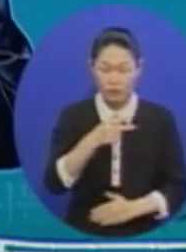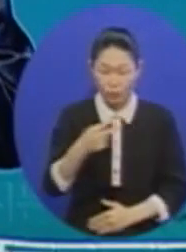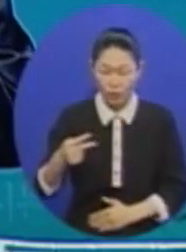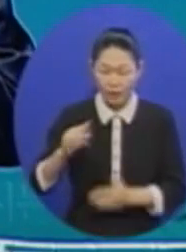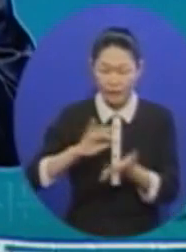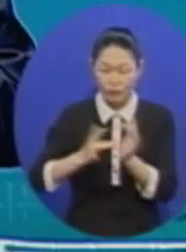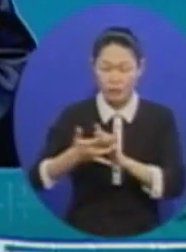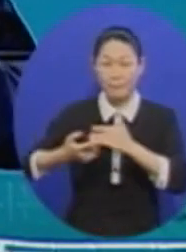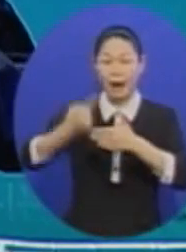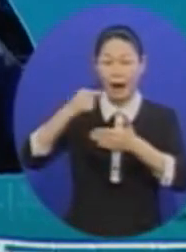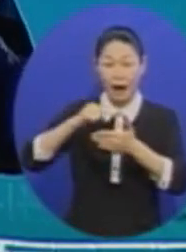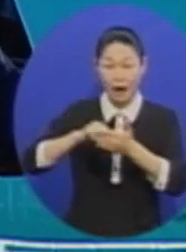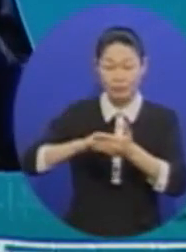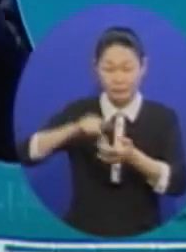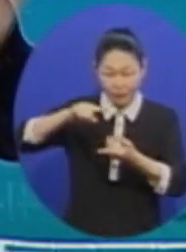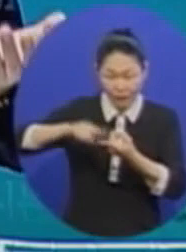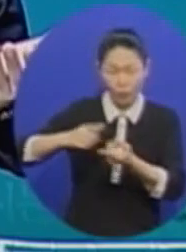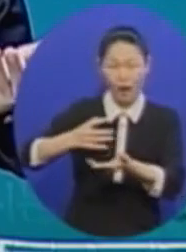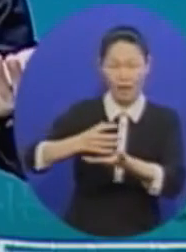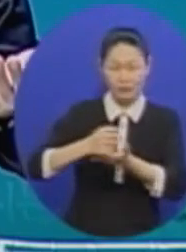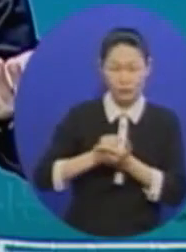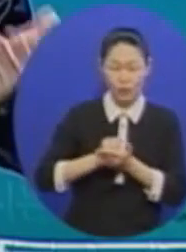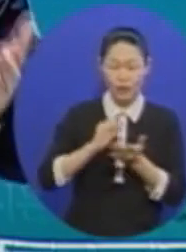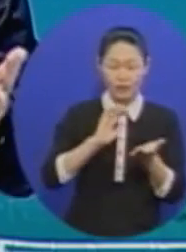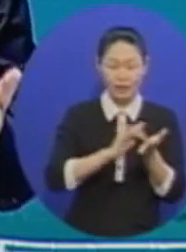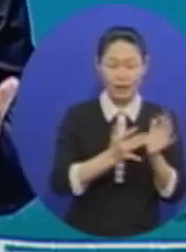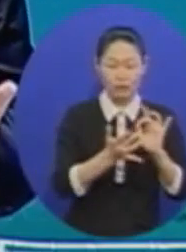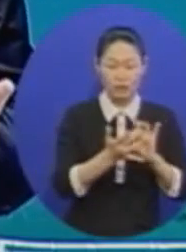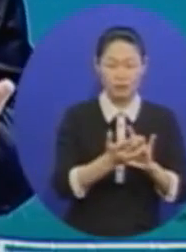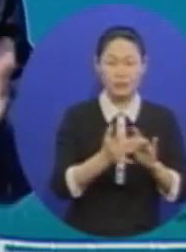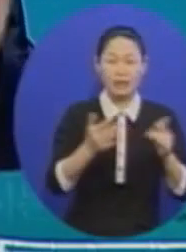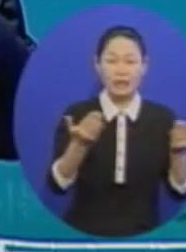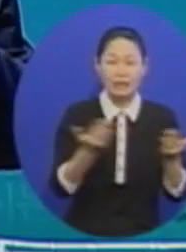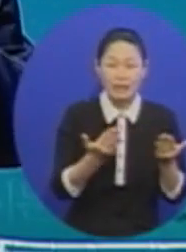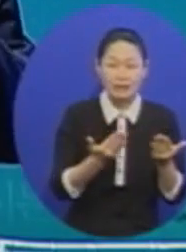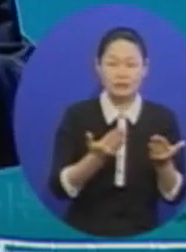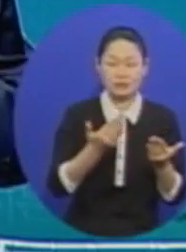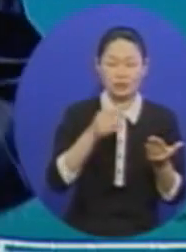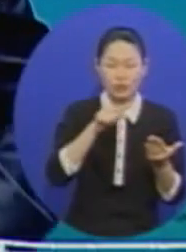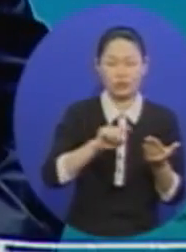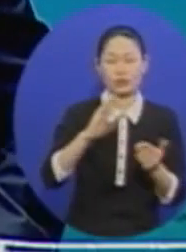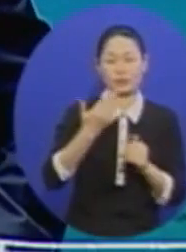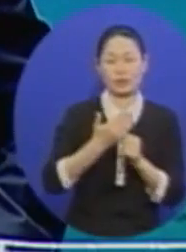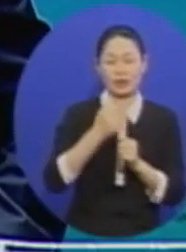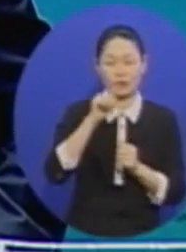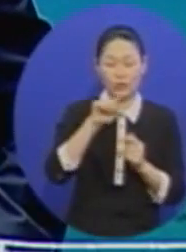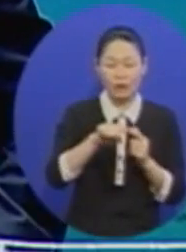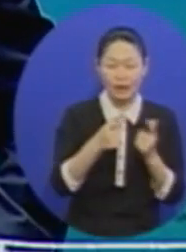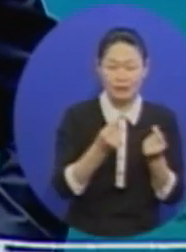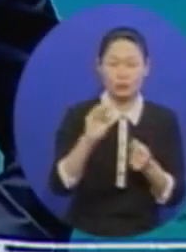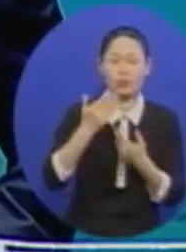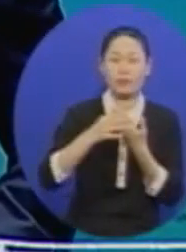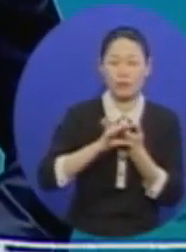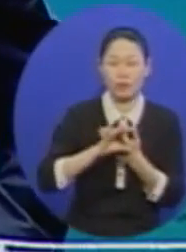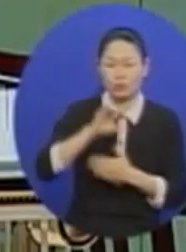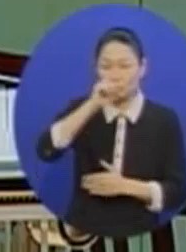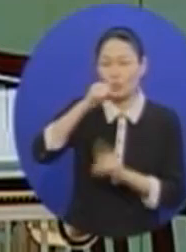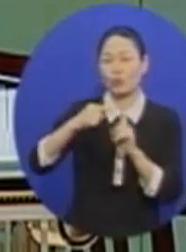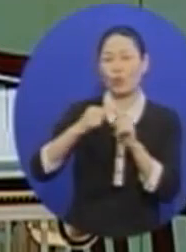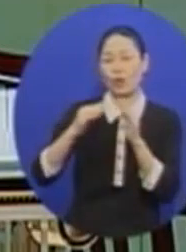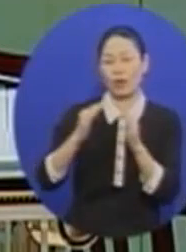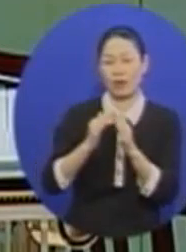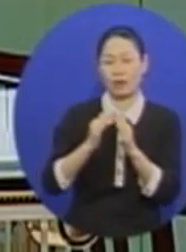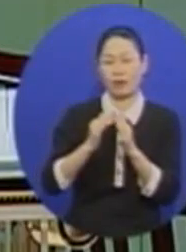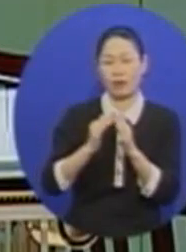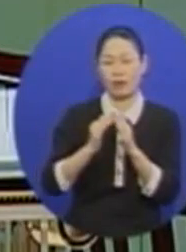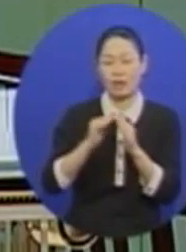가지고 예수님의 하실 일을 하는 곳이 여야 한다는 겁니다 그러면 좋은 교회입니다 근데 이렇게 좋은